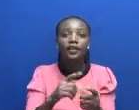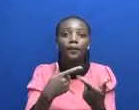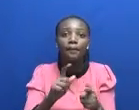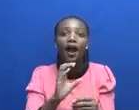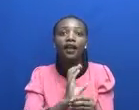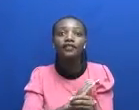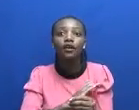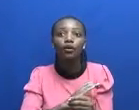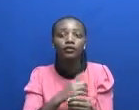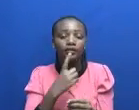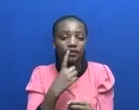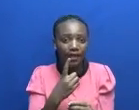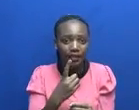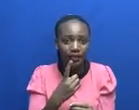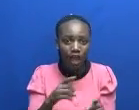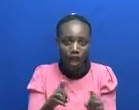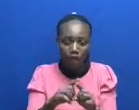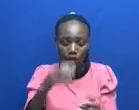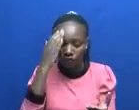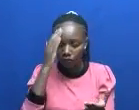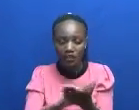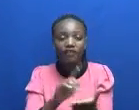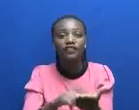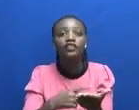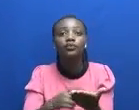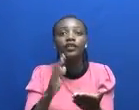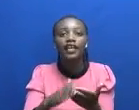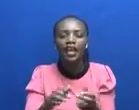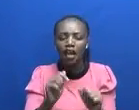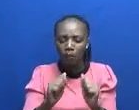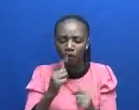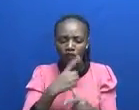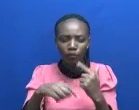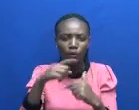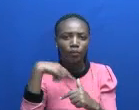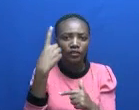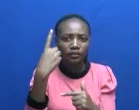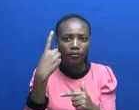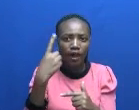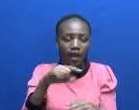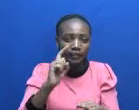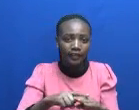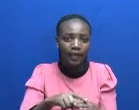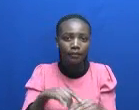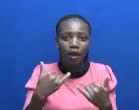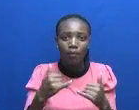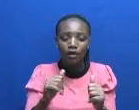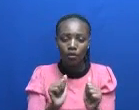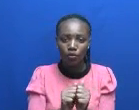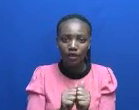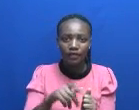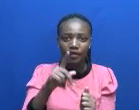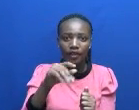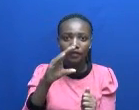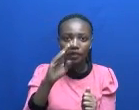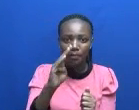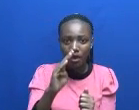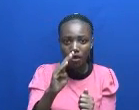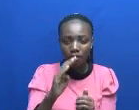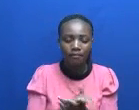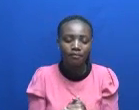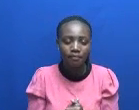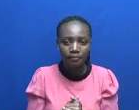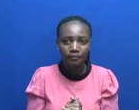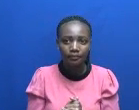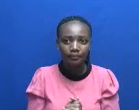quins anaam kwamba wieki hii ataku akip ushindi dhi ya Mabu tetei kcb katika mechi ya Kenya Cup n kirip